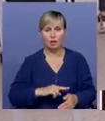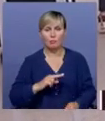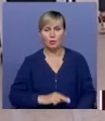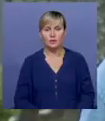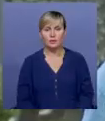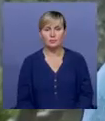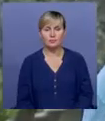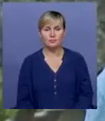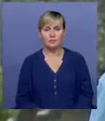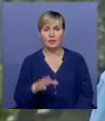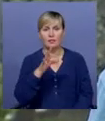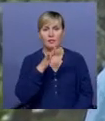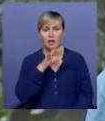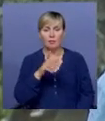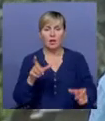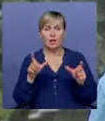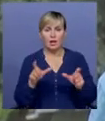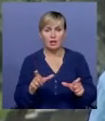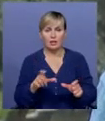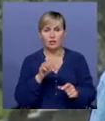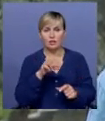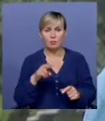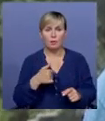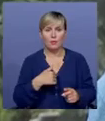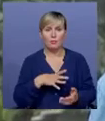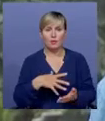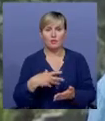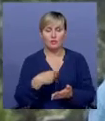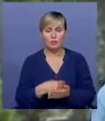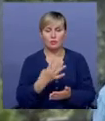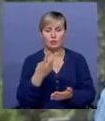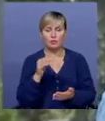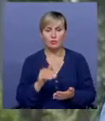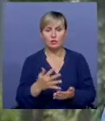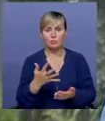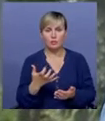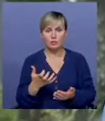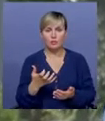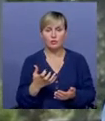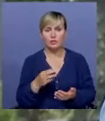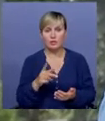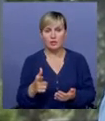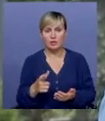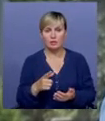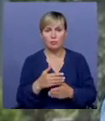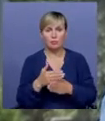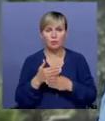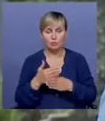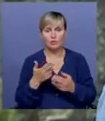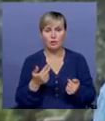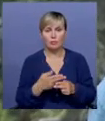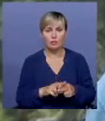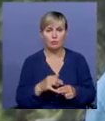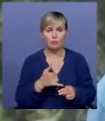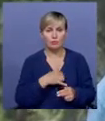время карантина, чрезвычайного положения, мне было выплачено 42 500 тенге. Помощь, да, потому что у меня в